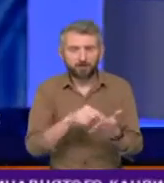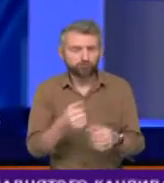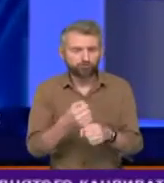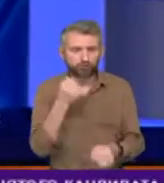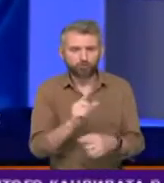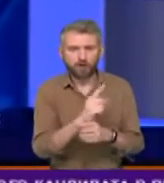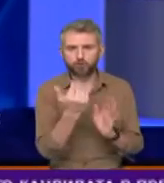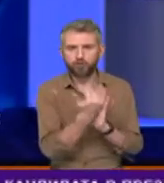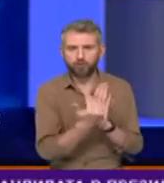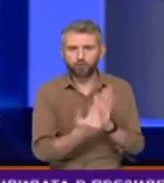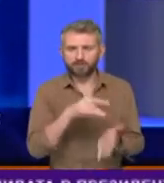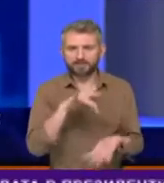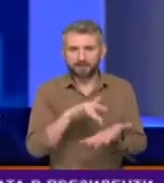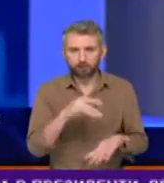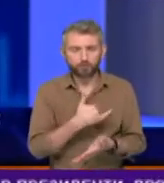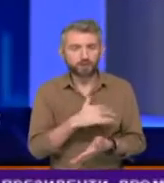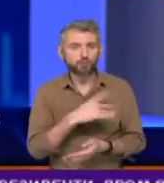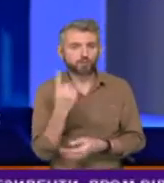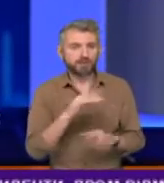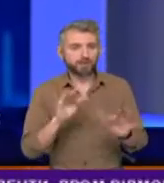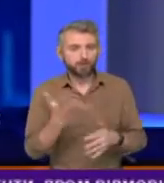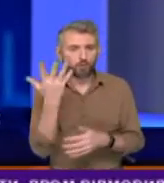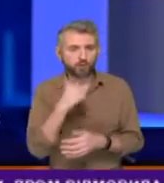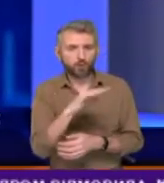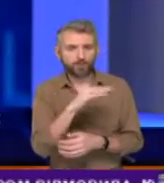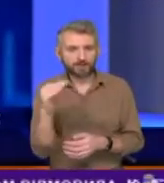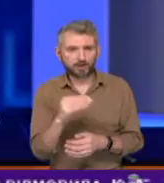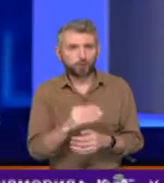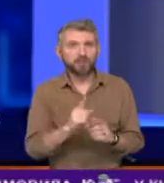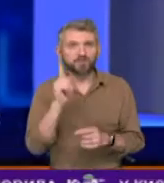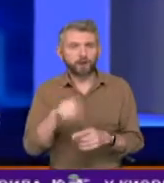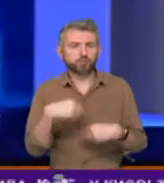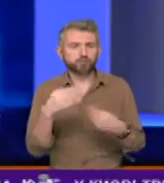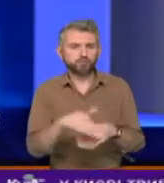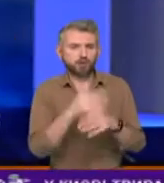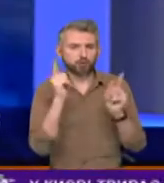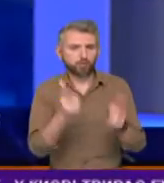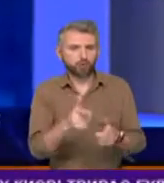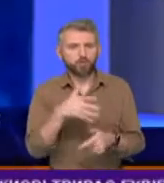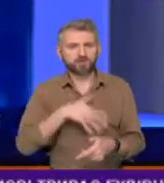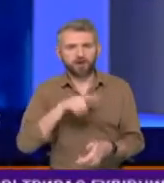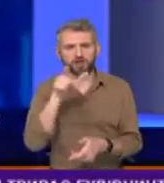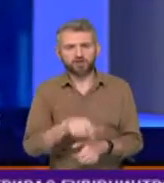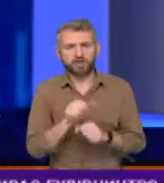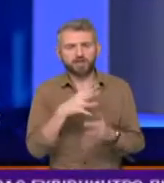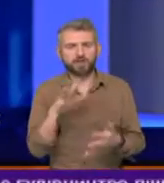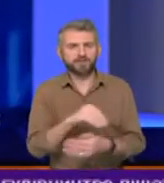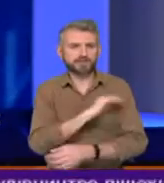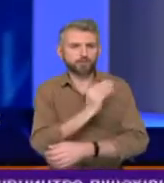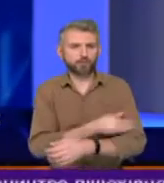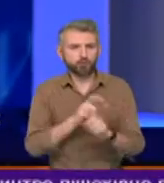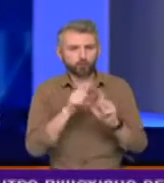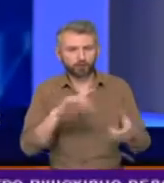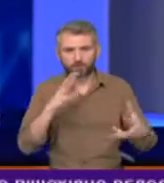жорстко регламентуються центром. У нас був єдиний випадок, коли офіційно зверху дали добро в Одесу, Саакашвілі, віддали там всі силові структури. І